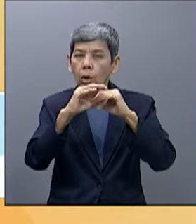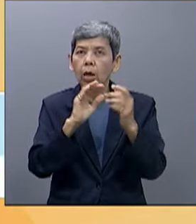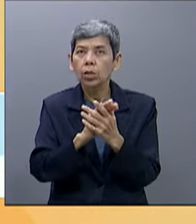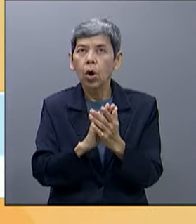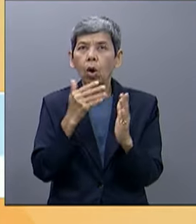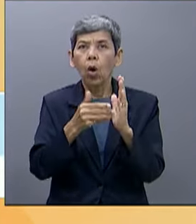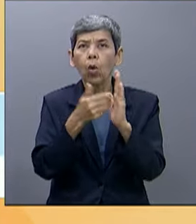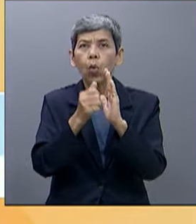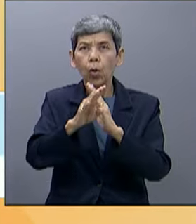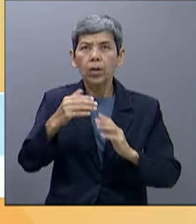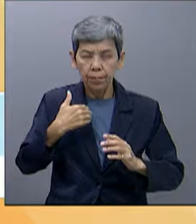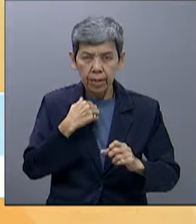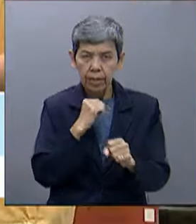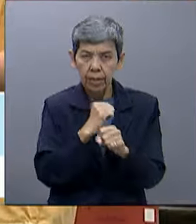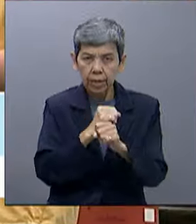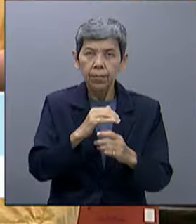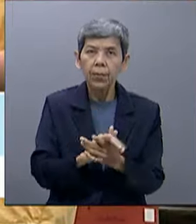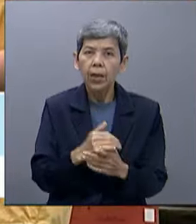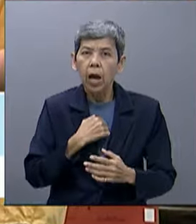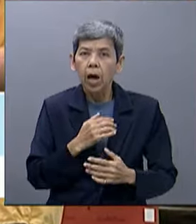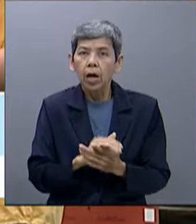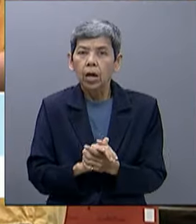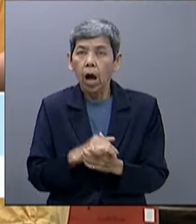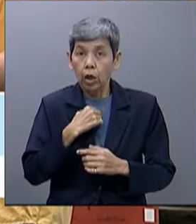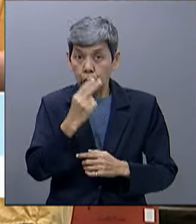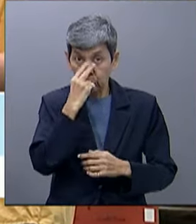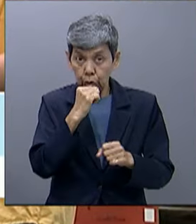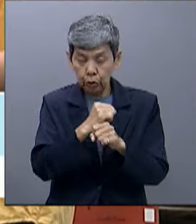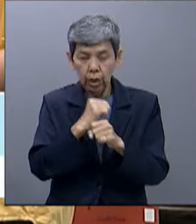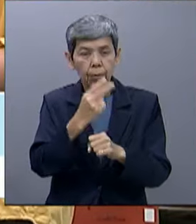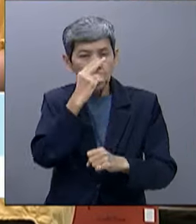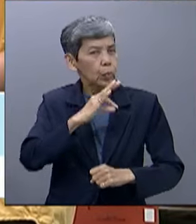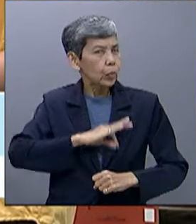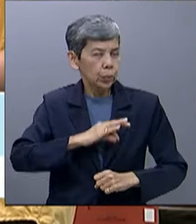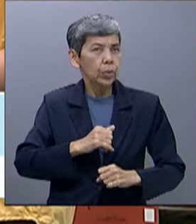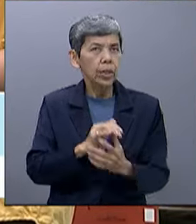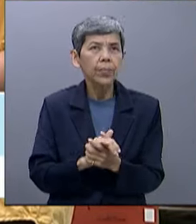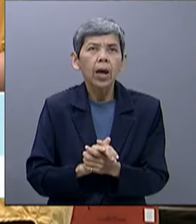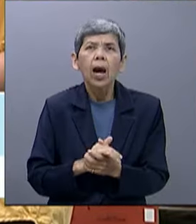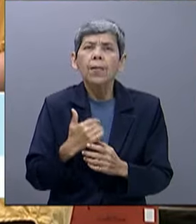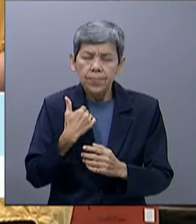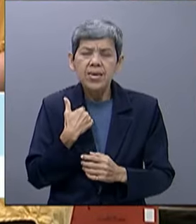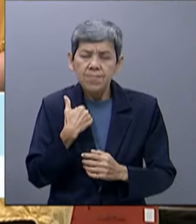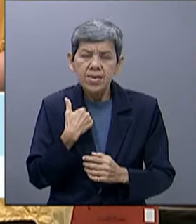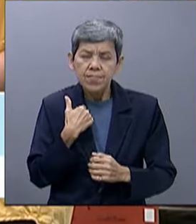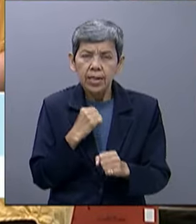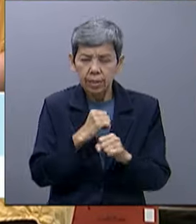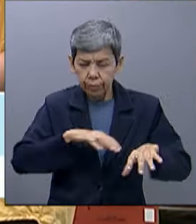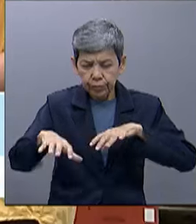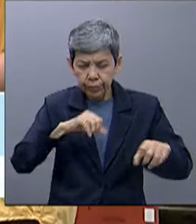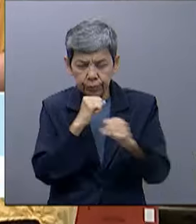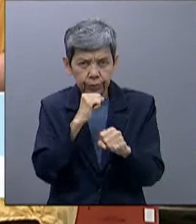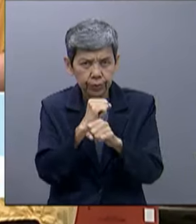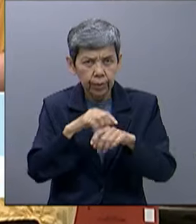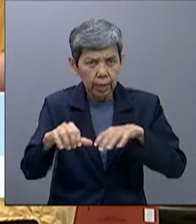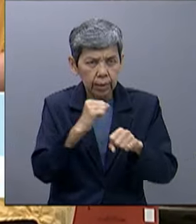บลราชธานีเราภายใต้คอนเซ็ปต์นะครับแสงสินแห่งศรัทธานะครับก็มามีการตกแต่งประดับเมื